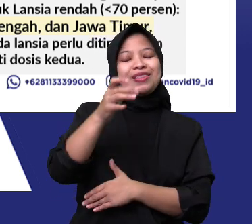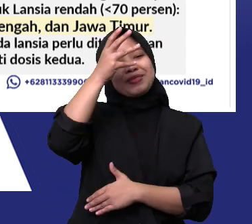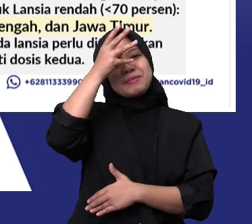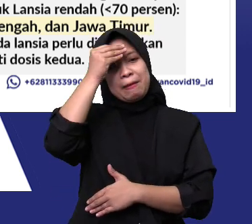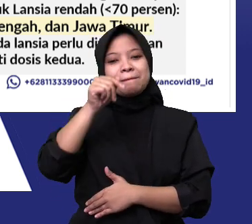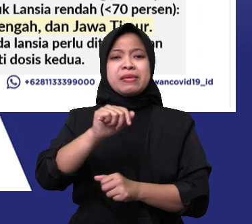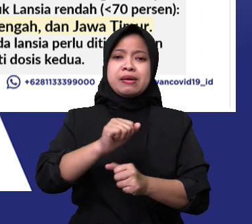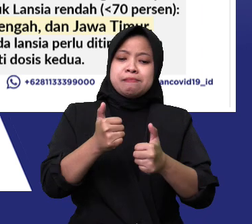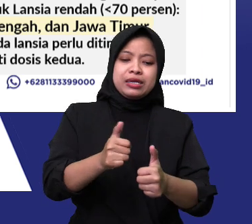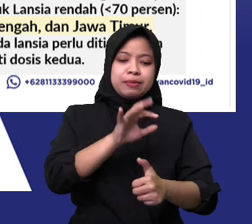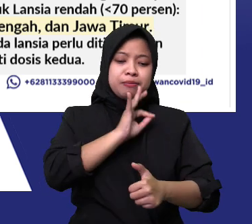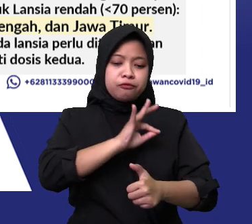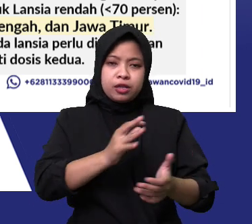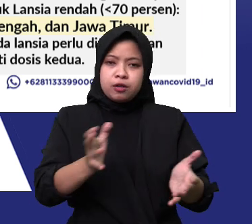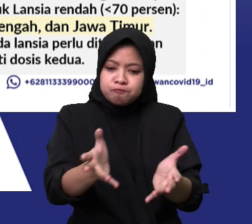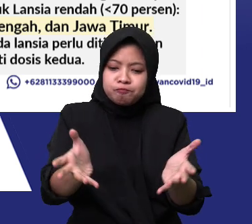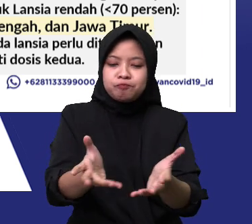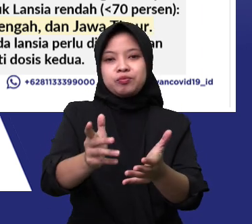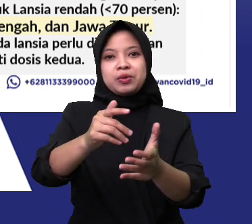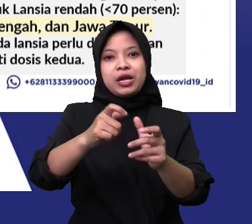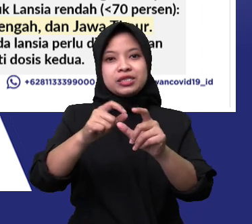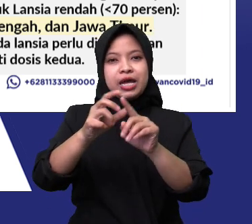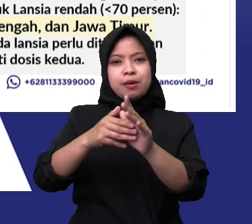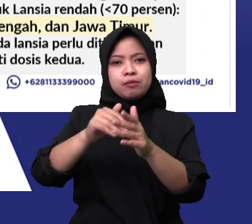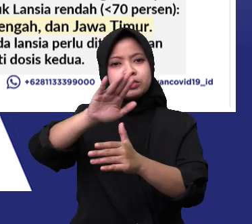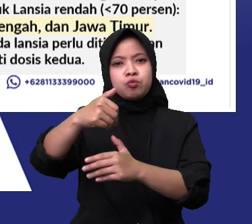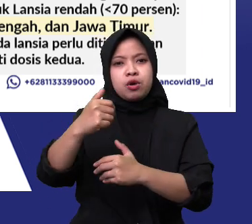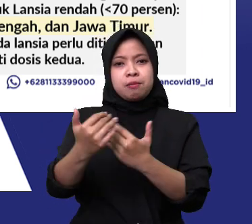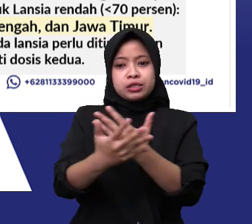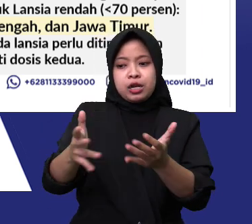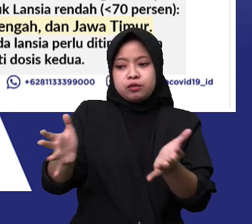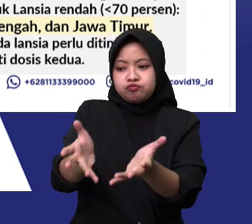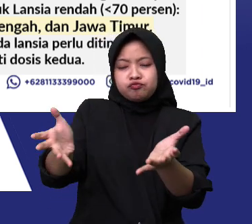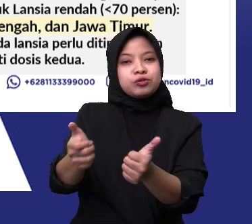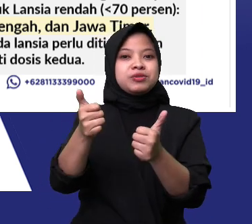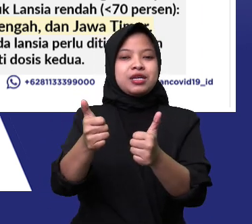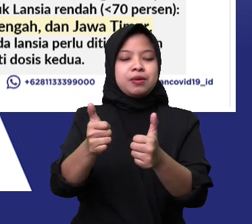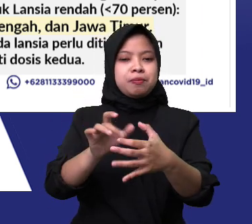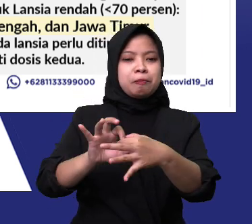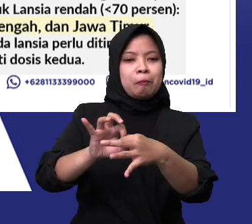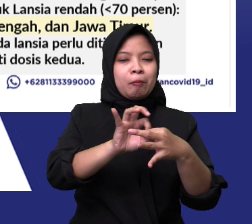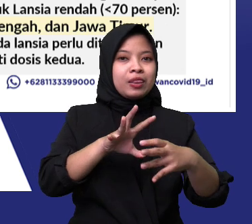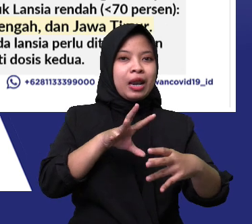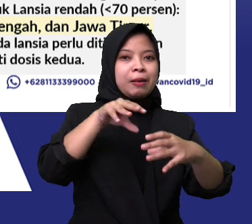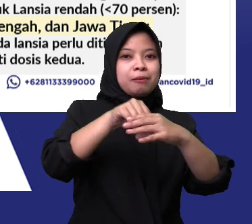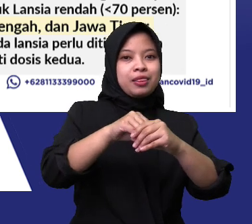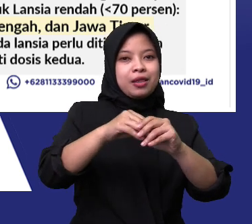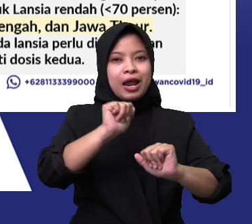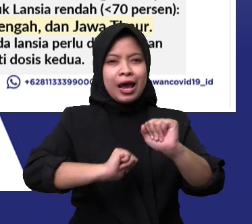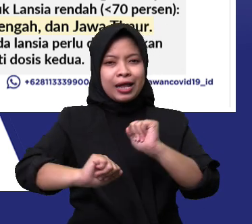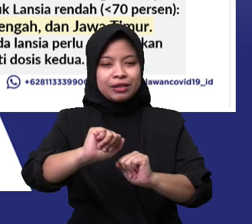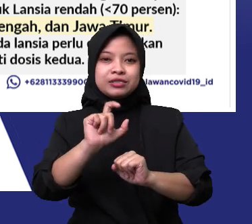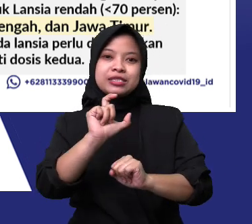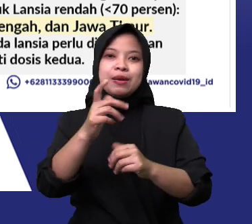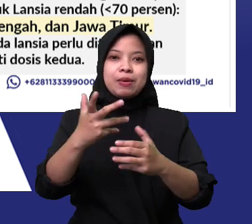mampu memanfaatkan dan menggerakkan seluruh komponen bangsa untuk terus berkontribusi dalam menekan